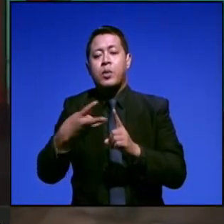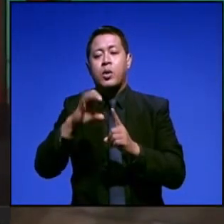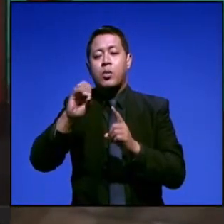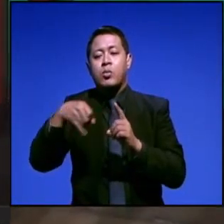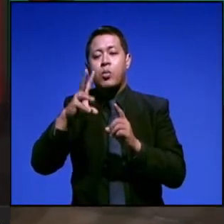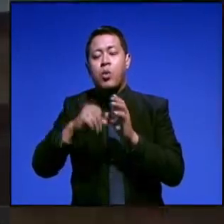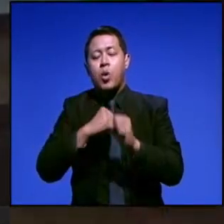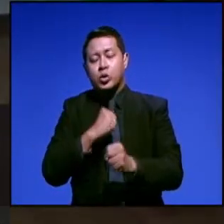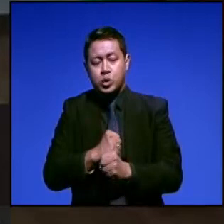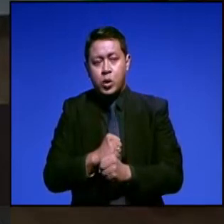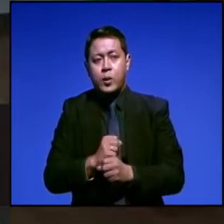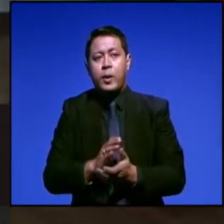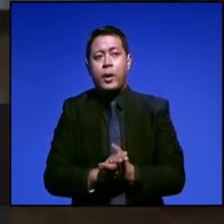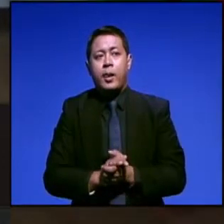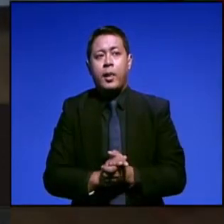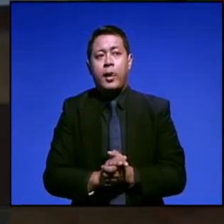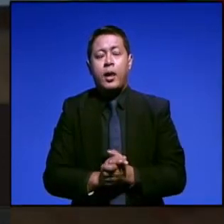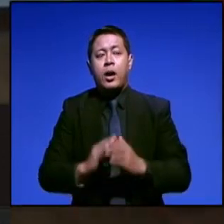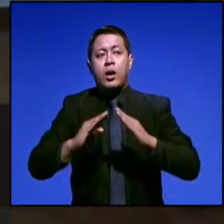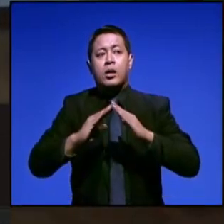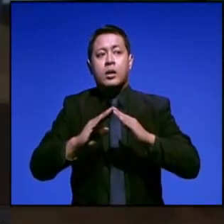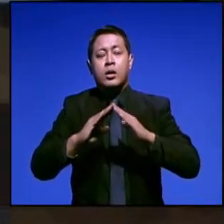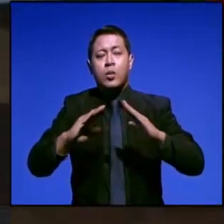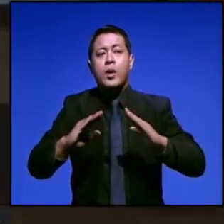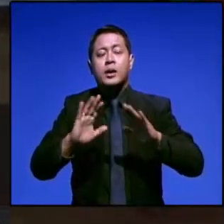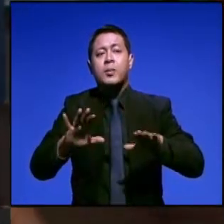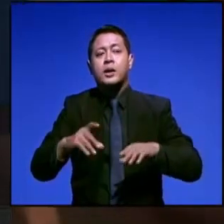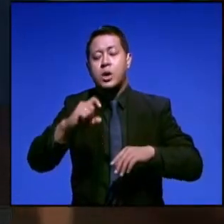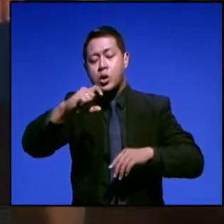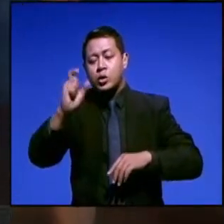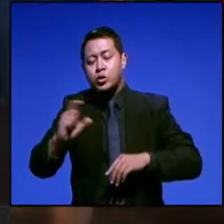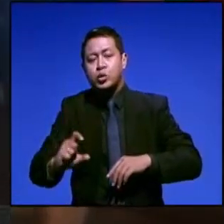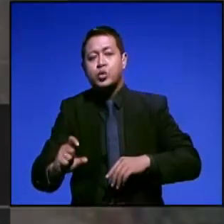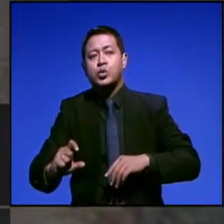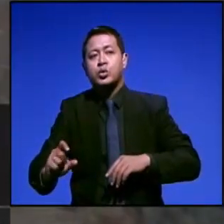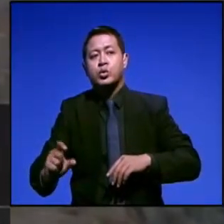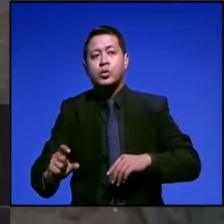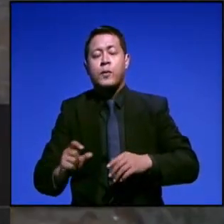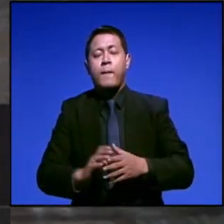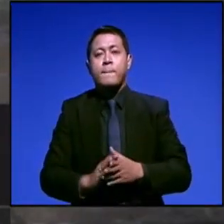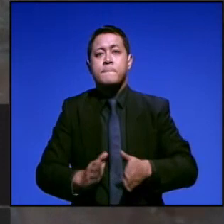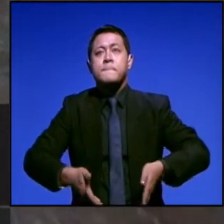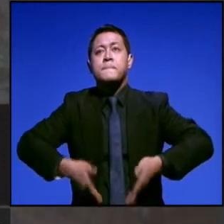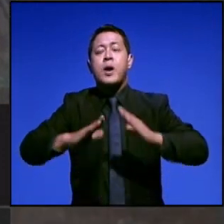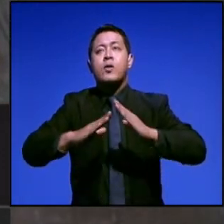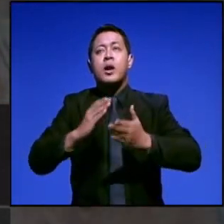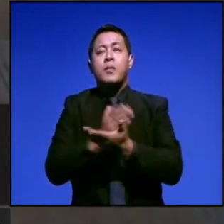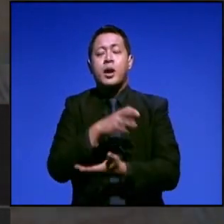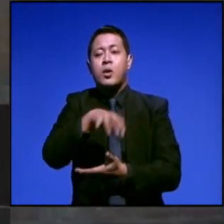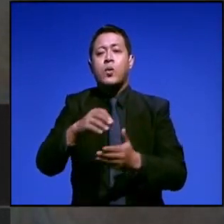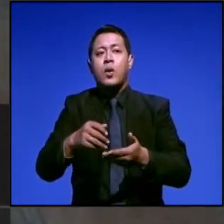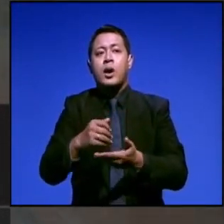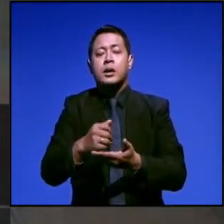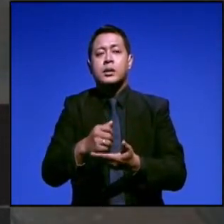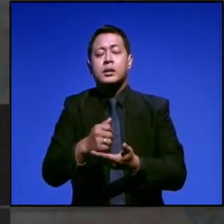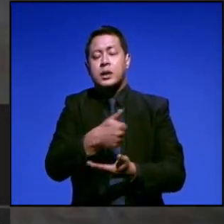Rengas Dengklok, Karawang, Jawa Barat. Rumah kini ditempati oleh cucu Jiao Kisiong. Bangunan rumah dan bagian ruang tamu masih